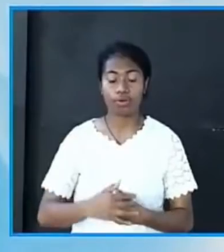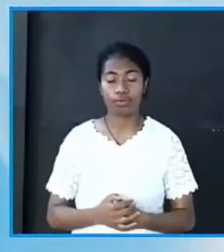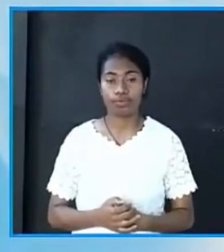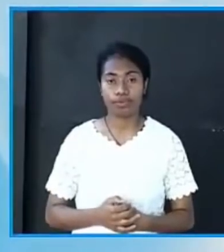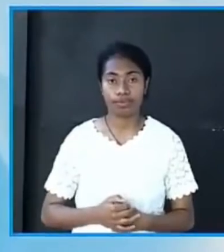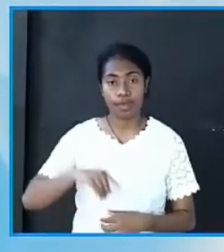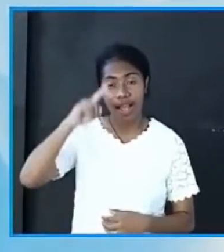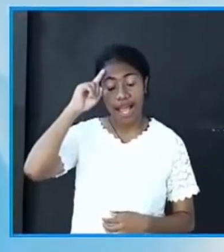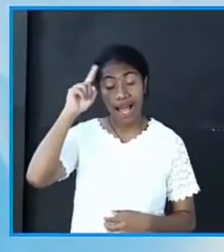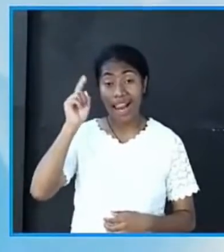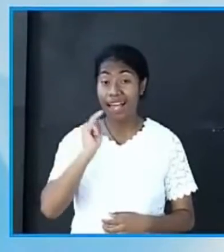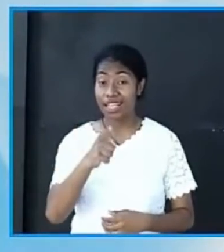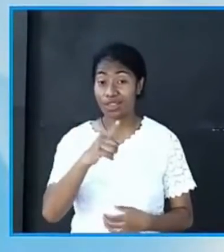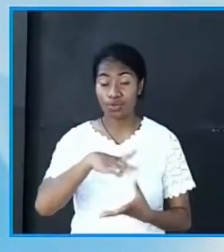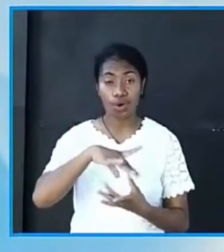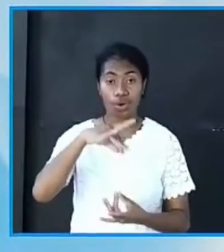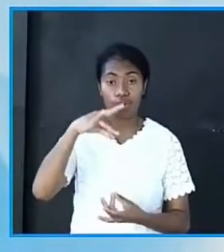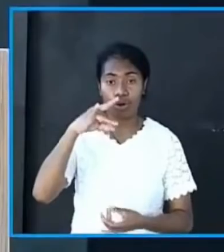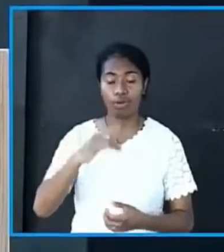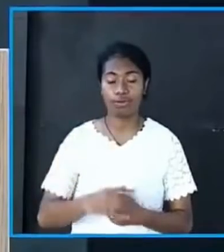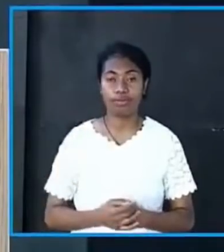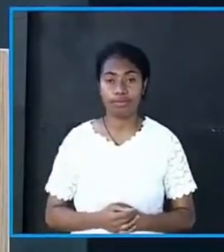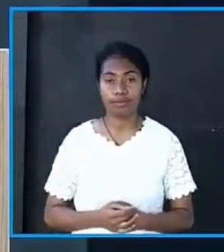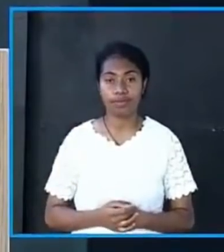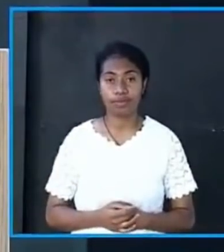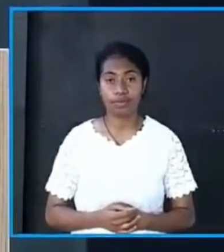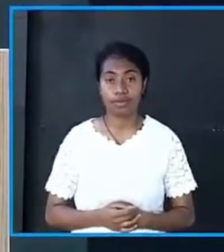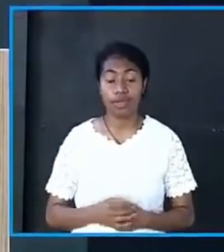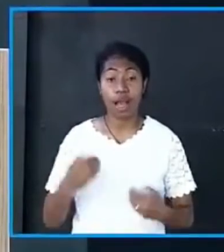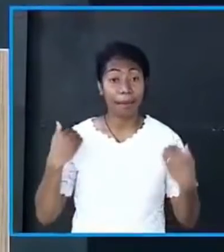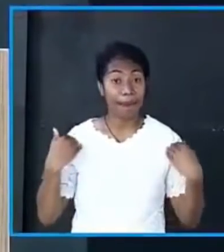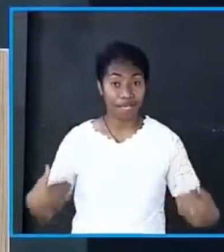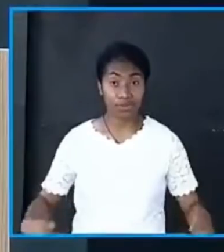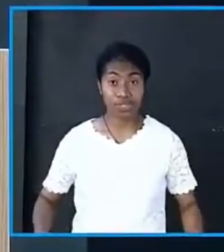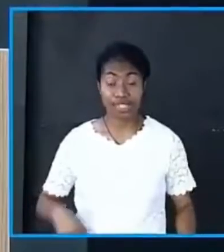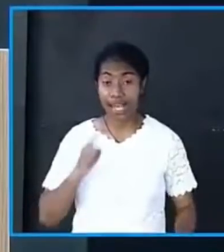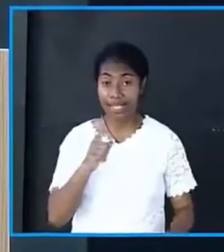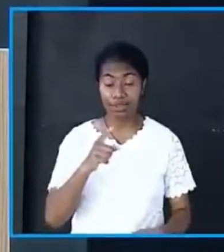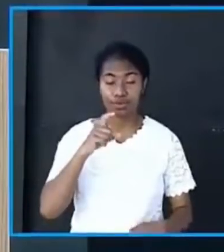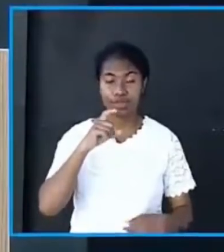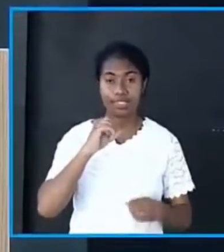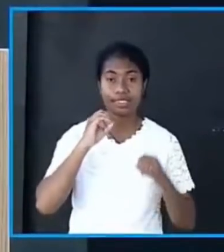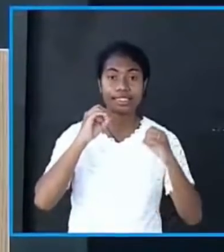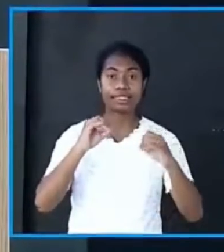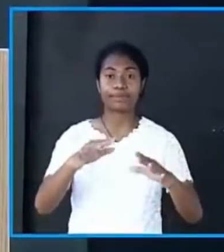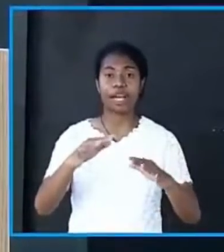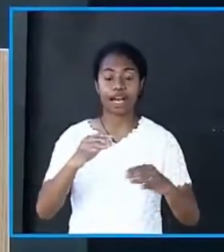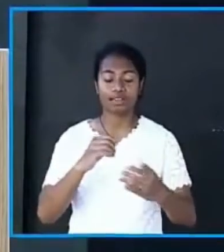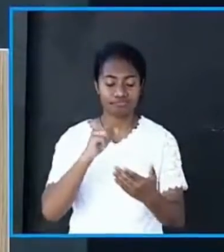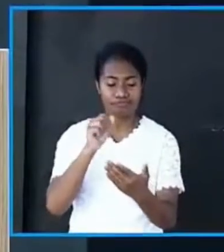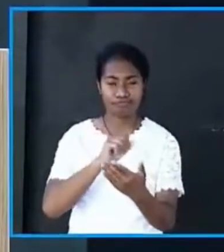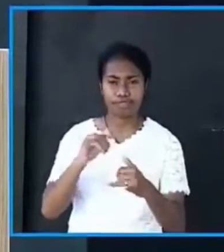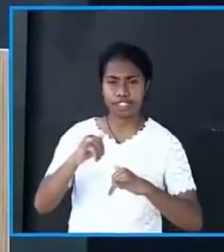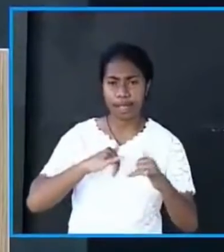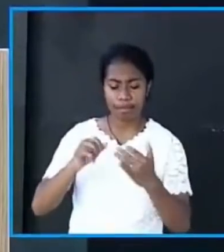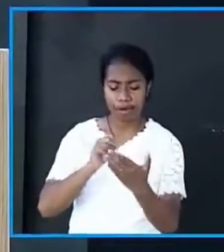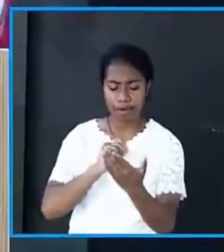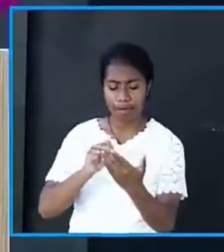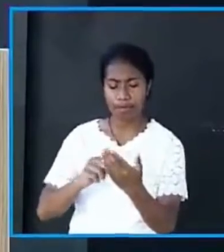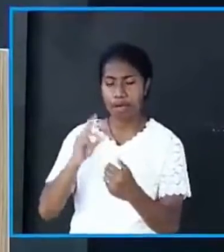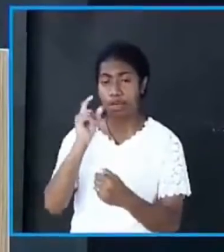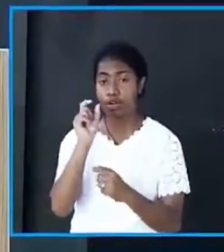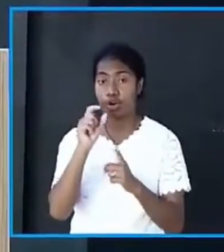you angry to Rock hai manusia diciptakan menurut gambar dan rupa Allah